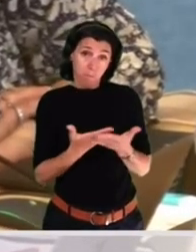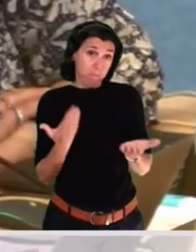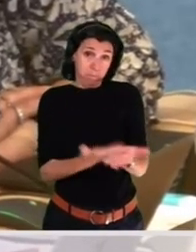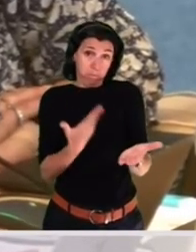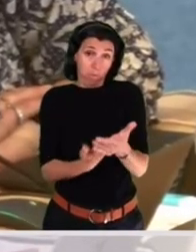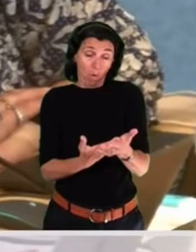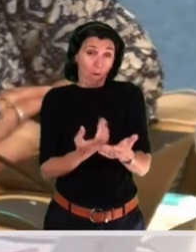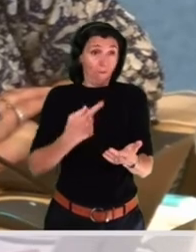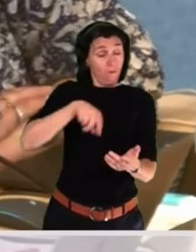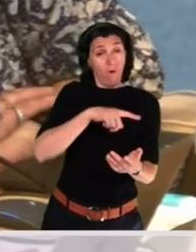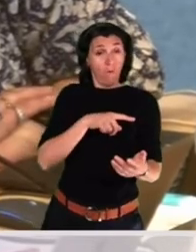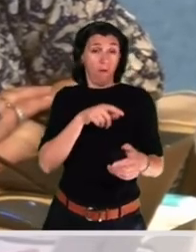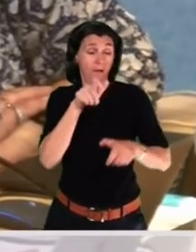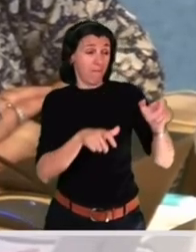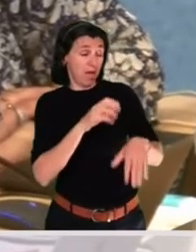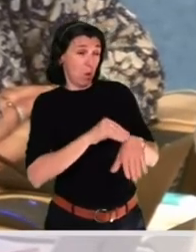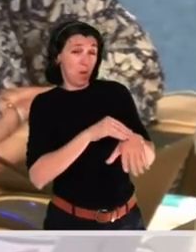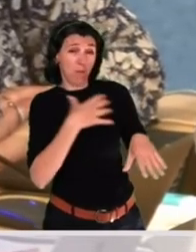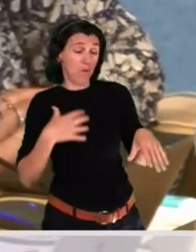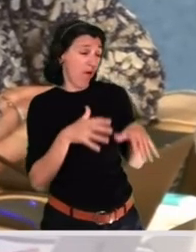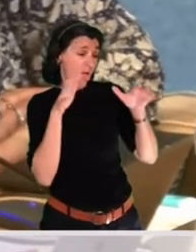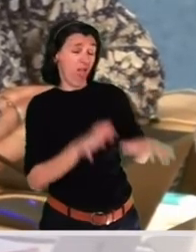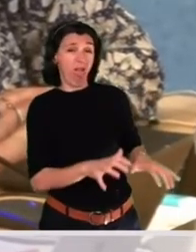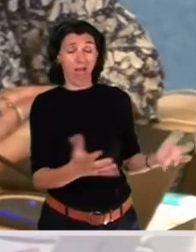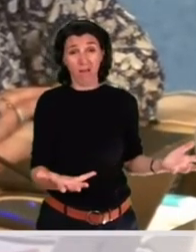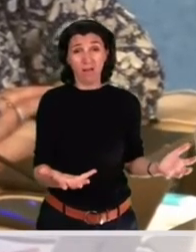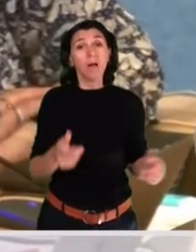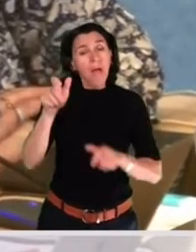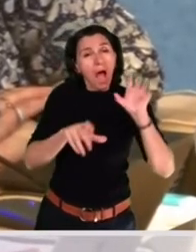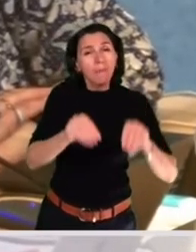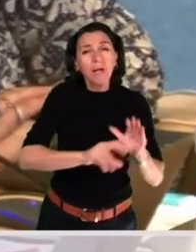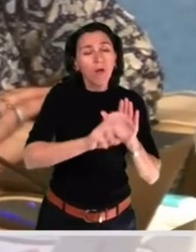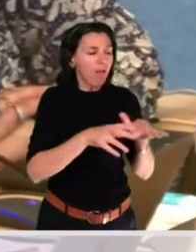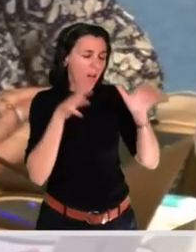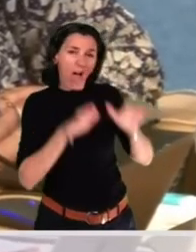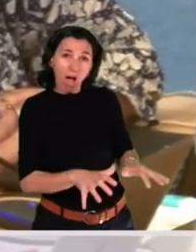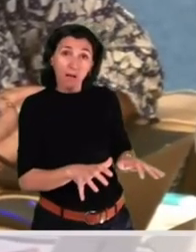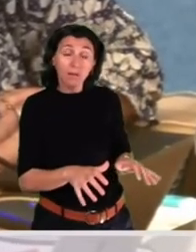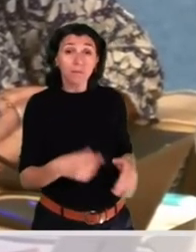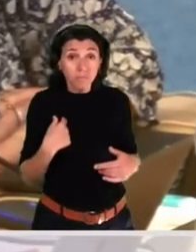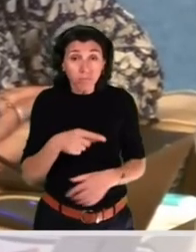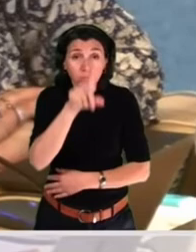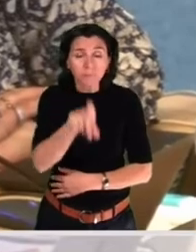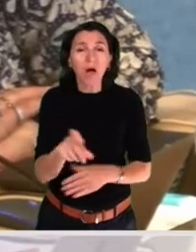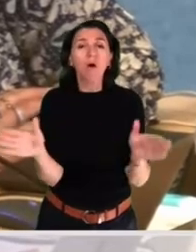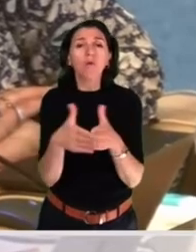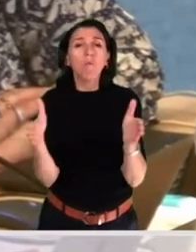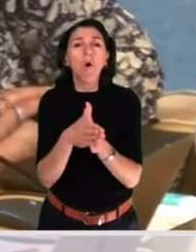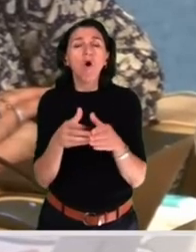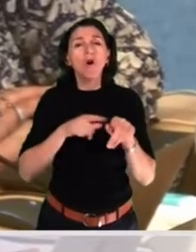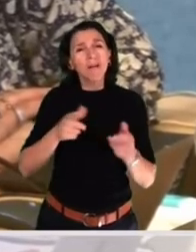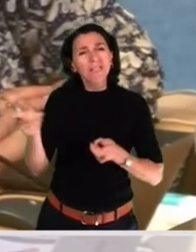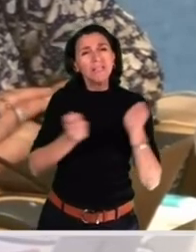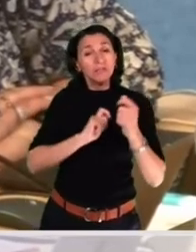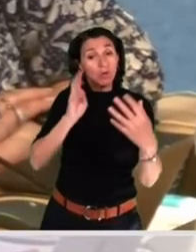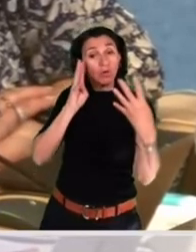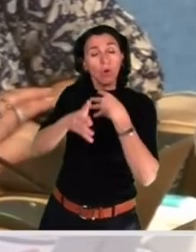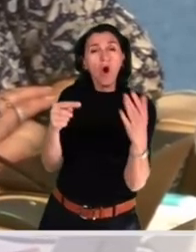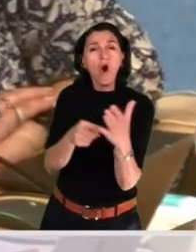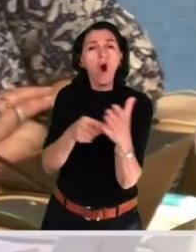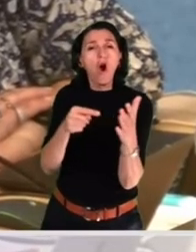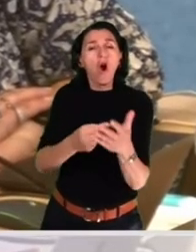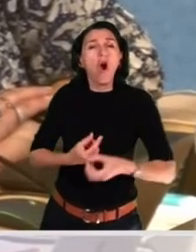vous méprisez les Grenoblois. Et quand donc allez-vous assurer un minimum de transparence dans votre gestion? Quand